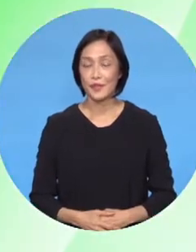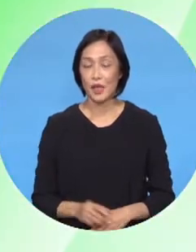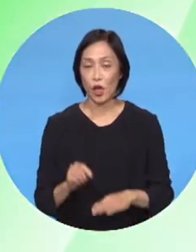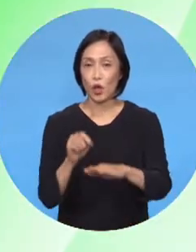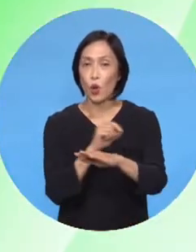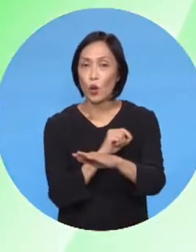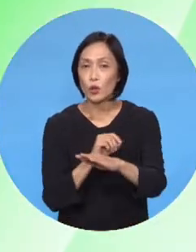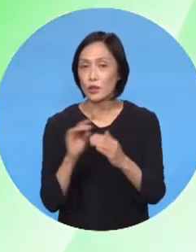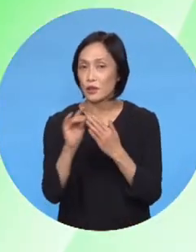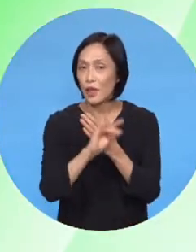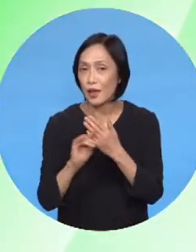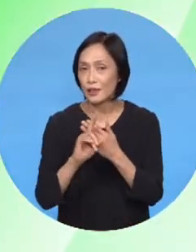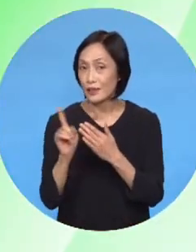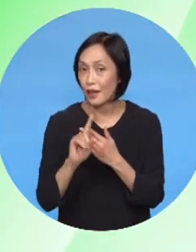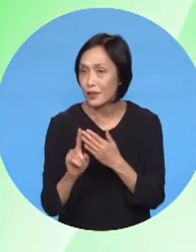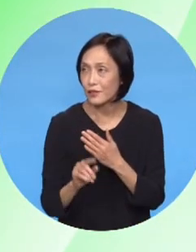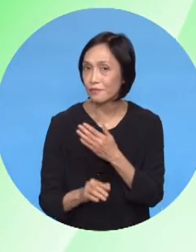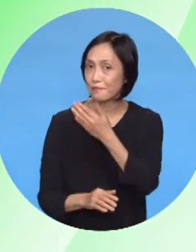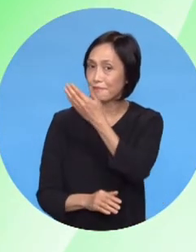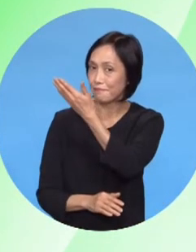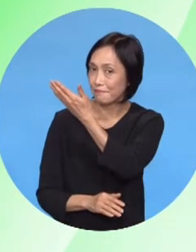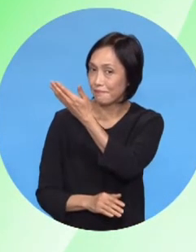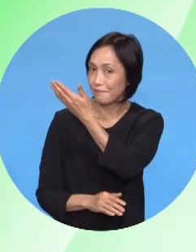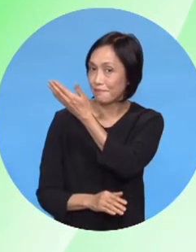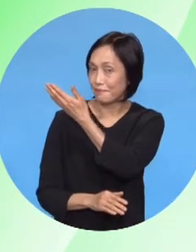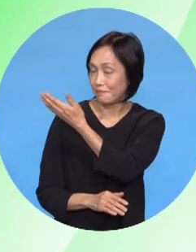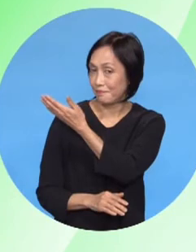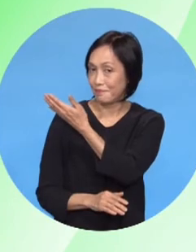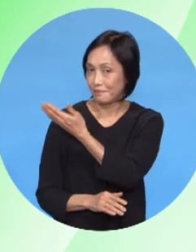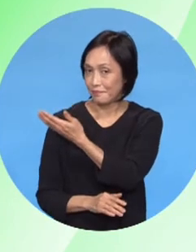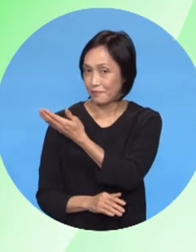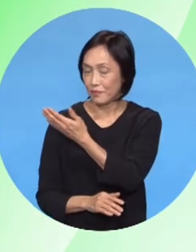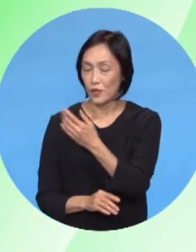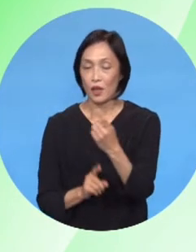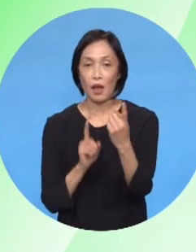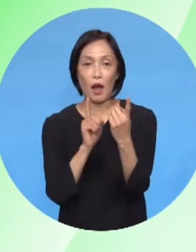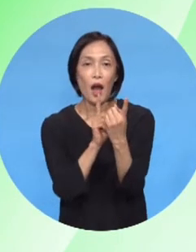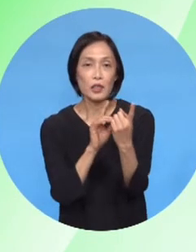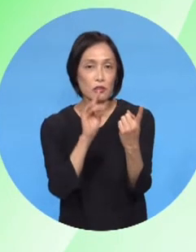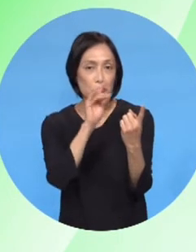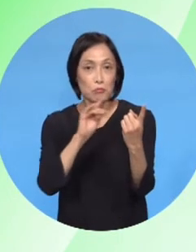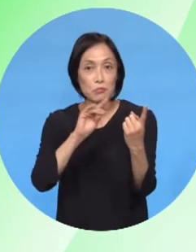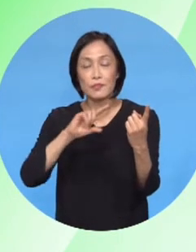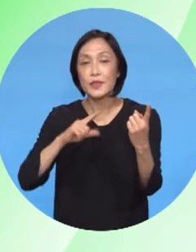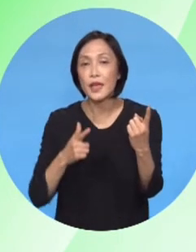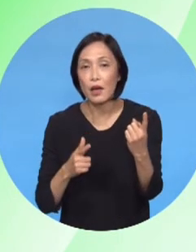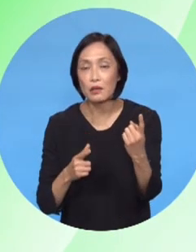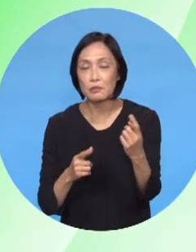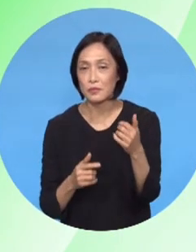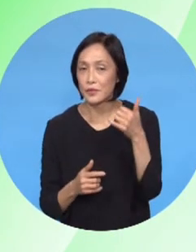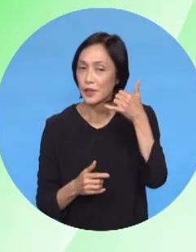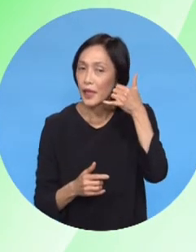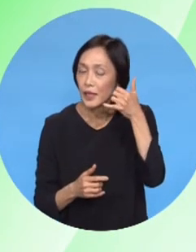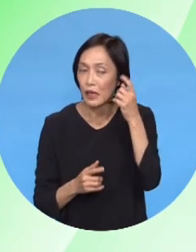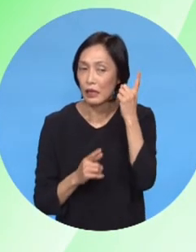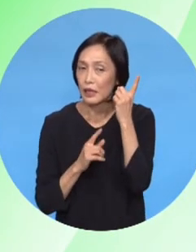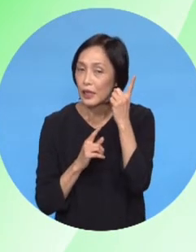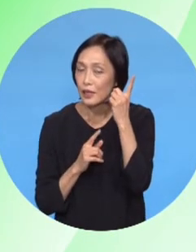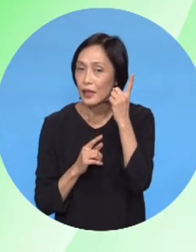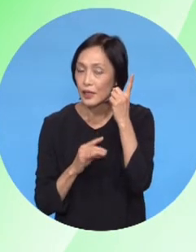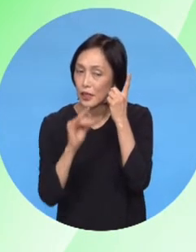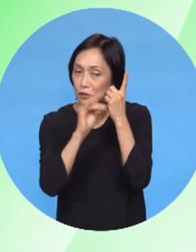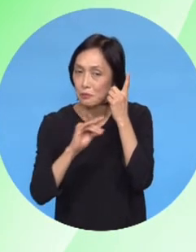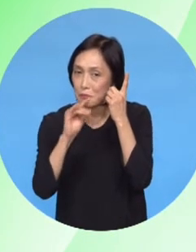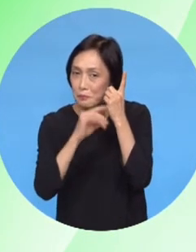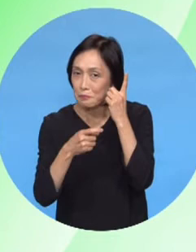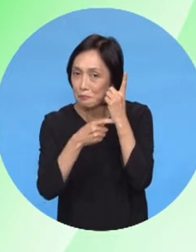特殊詐欺とは、還付金詐欺やオレオレ詐欺など、直接対面せずに金品を騙し取る詐欺